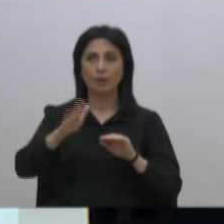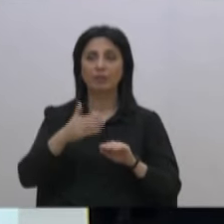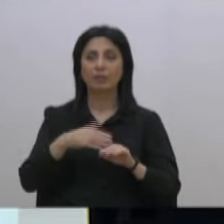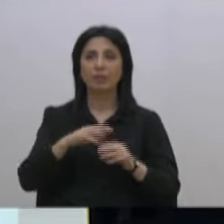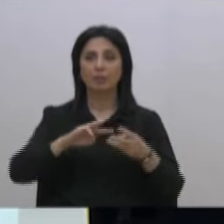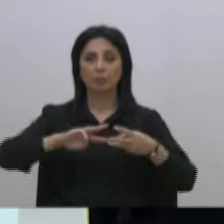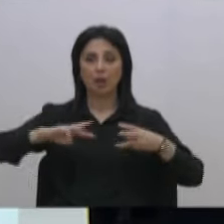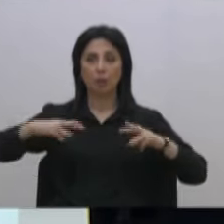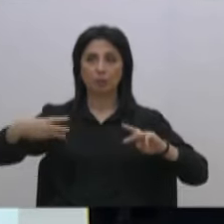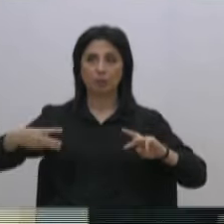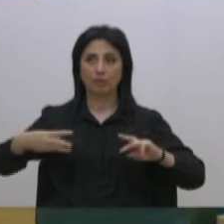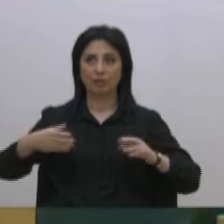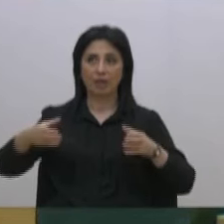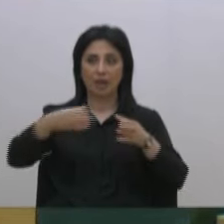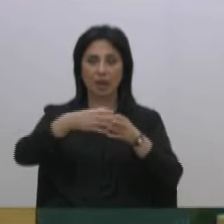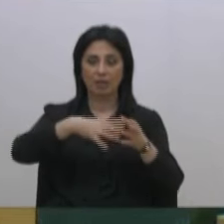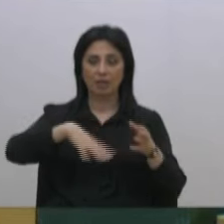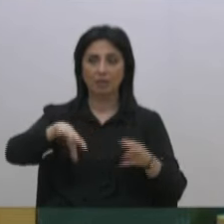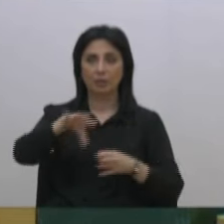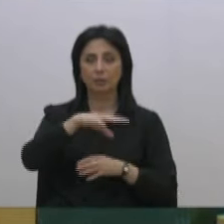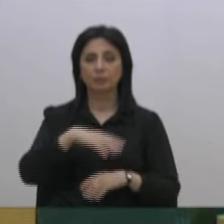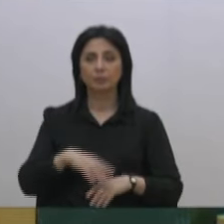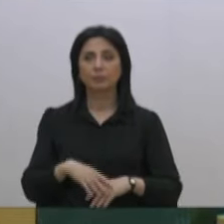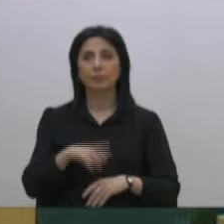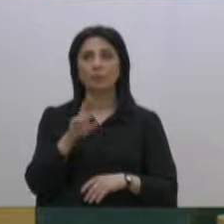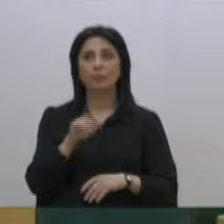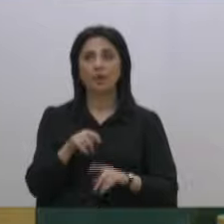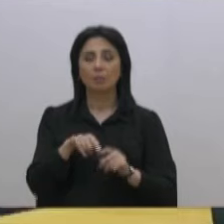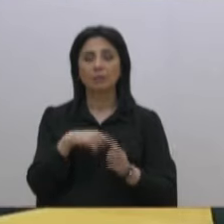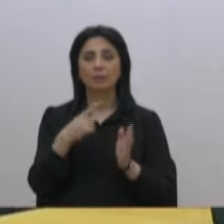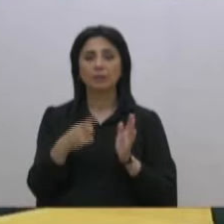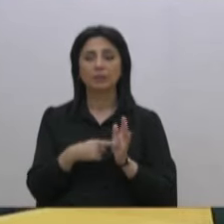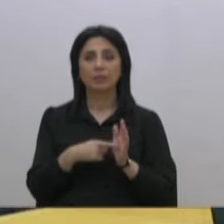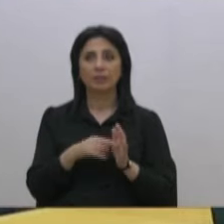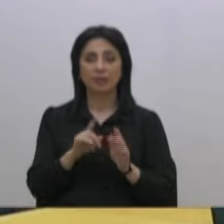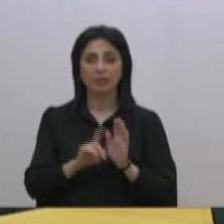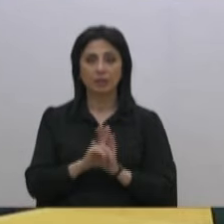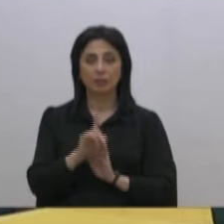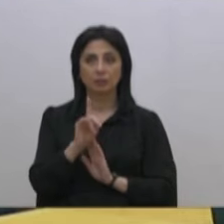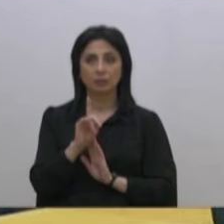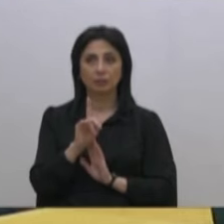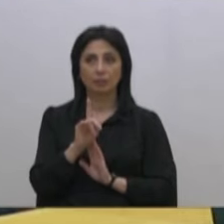მართულ ხართებით, გაერთიანება და ამ საკითხით დაიწყო